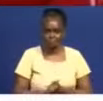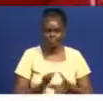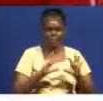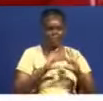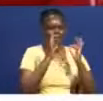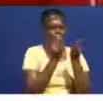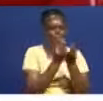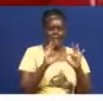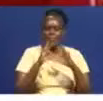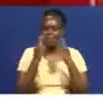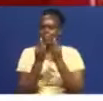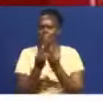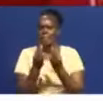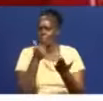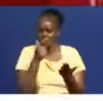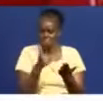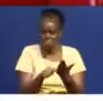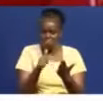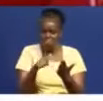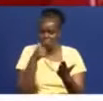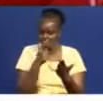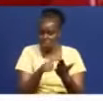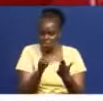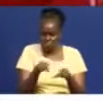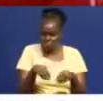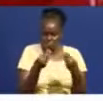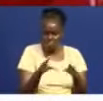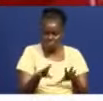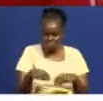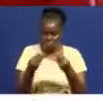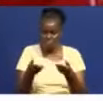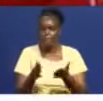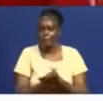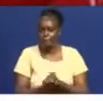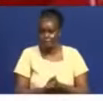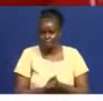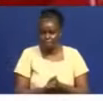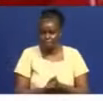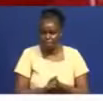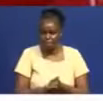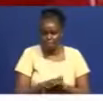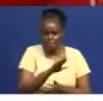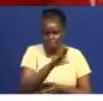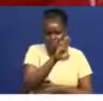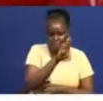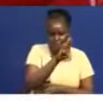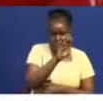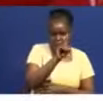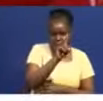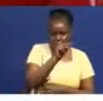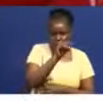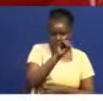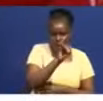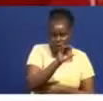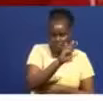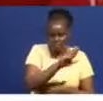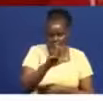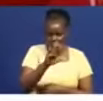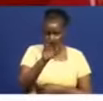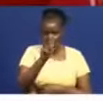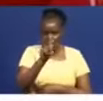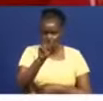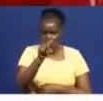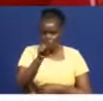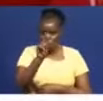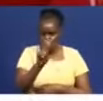Familia zetu wamepewa barua, na nitaomba nitaje vitongoji pale Bondeni, pale Mwembe Kuku,